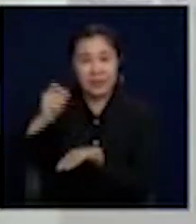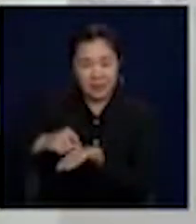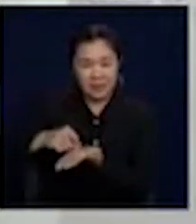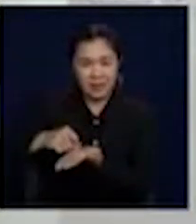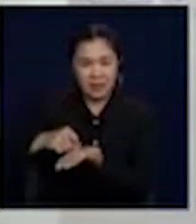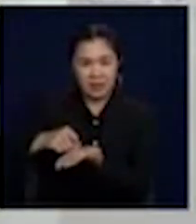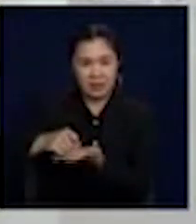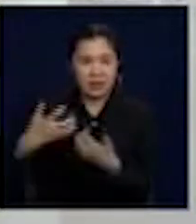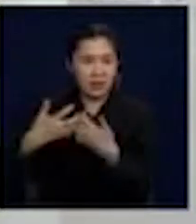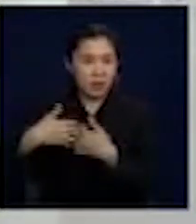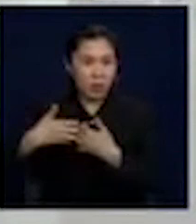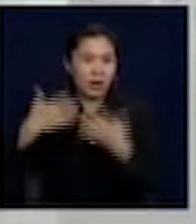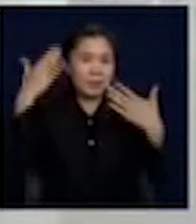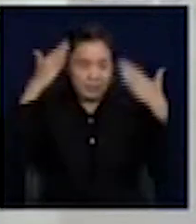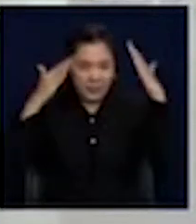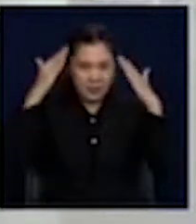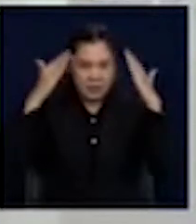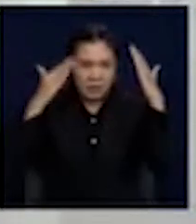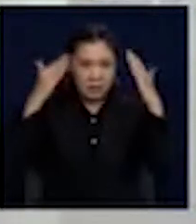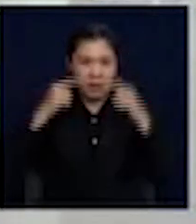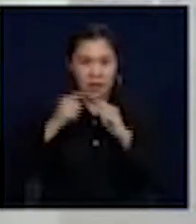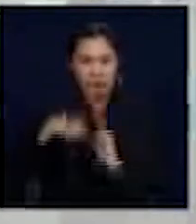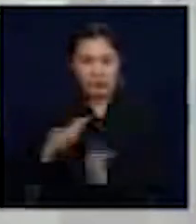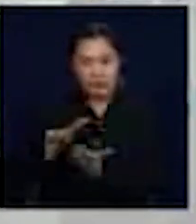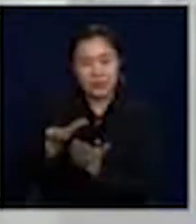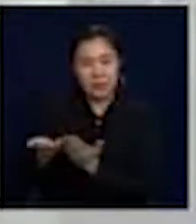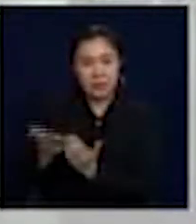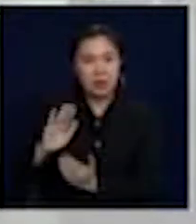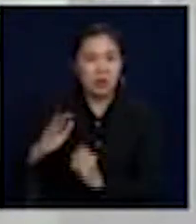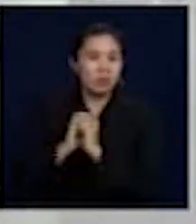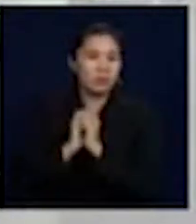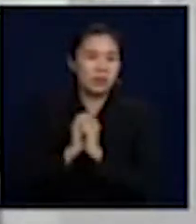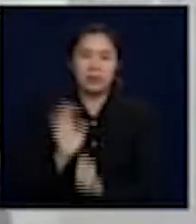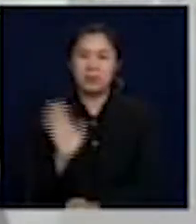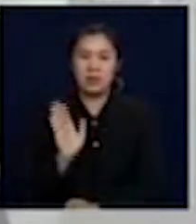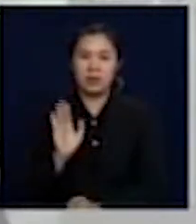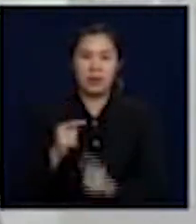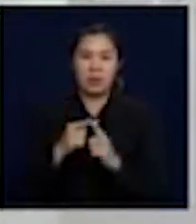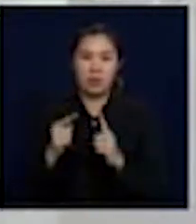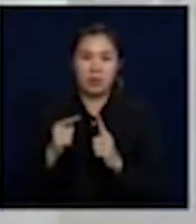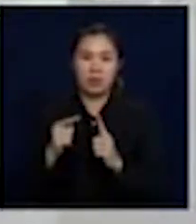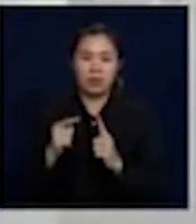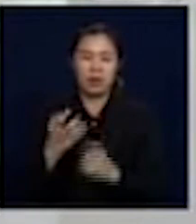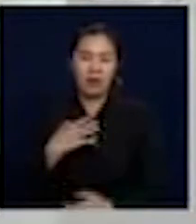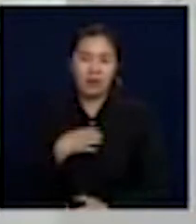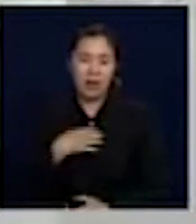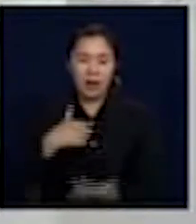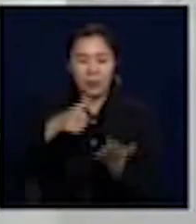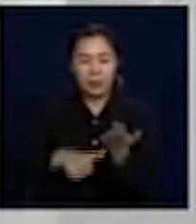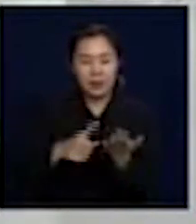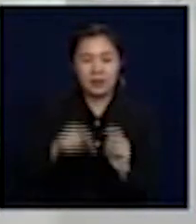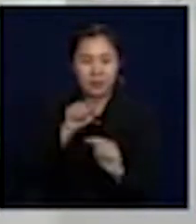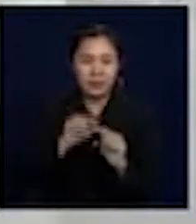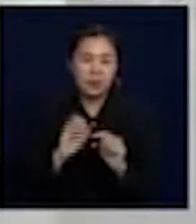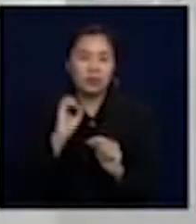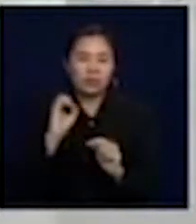ที่โรงงานมาเลเซียนะฮะไม่ได้ซื้อจากซันลองของจีนเพราะต้องการให้ได้รับการยกเว้นภาษีตามข้อตกลงอาเซียนฟรีเทร